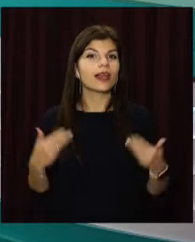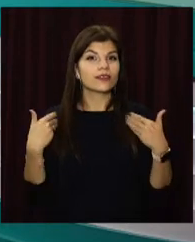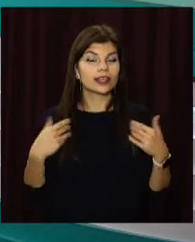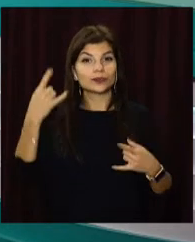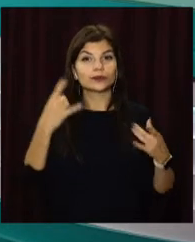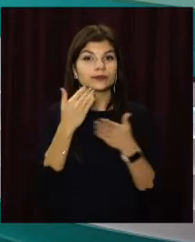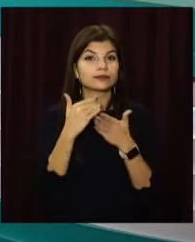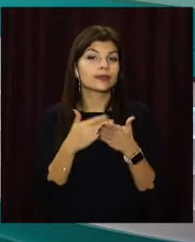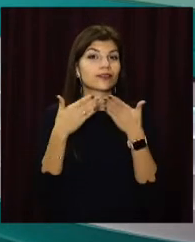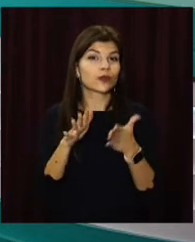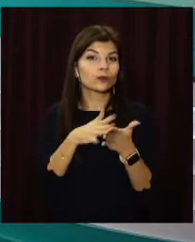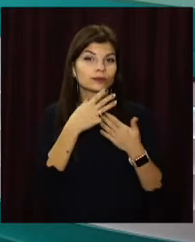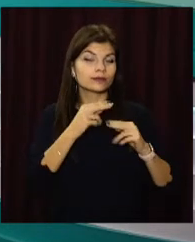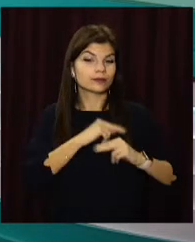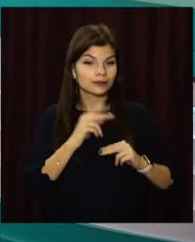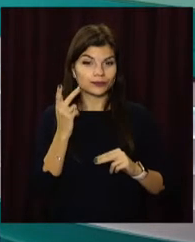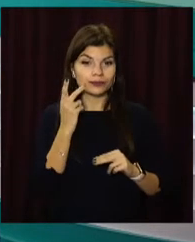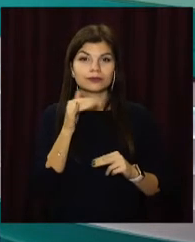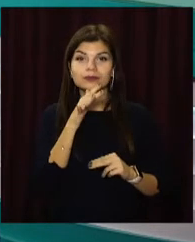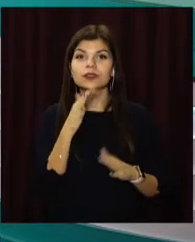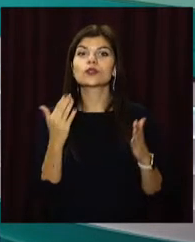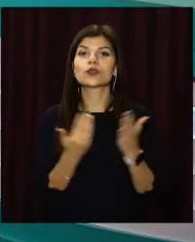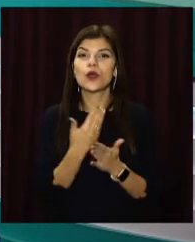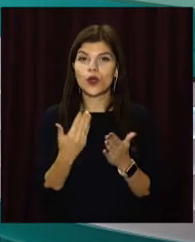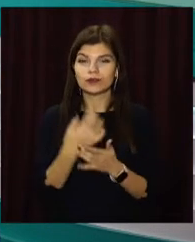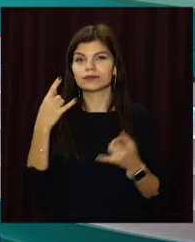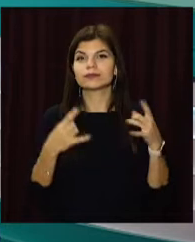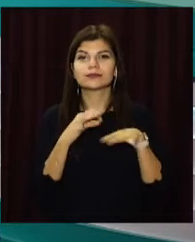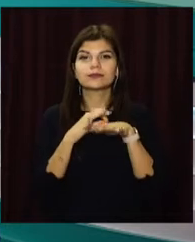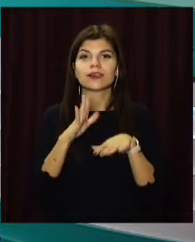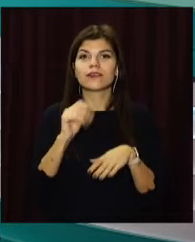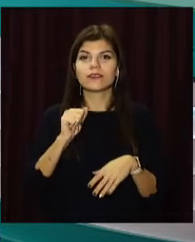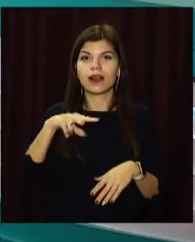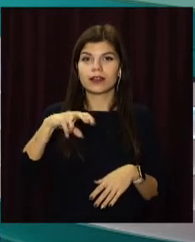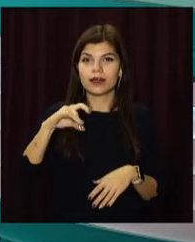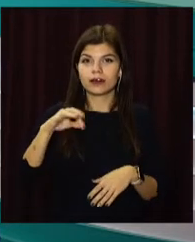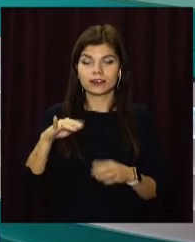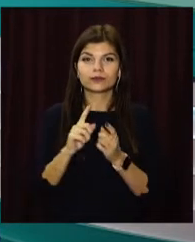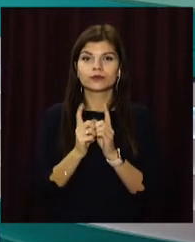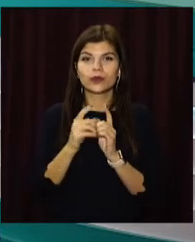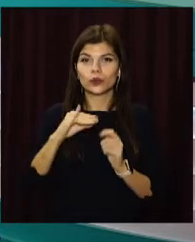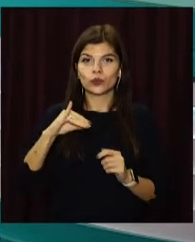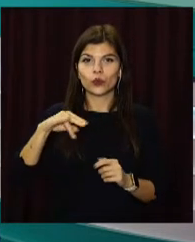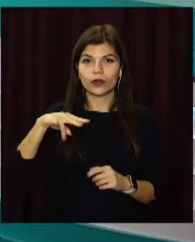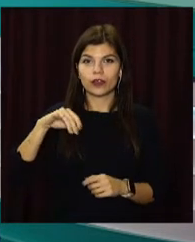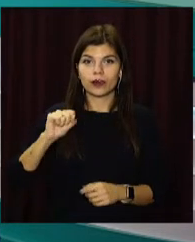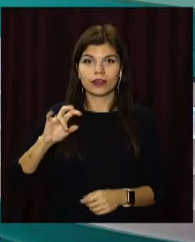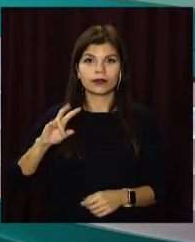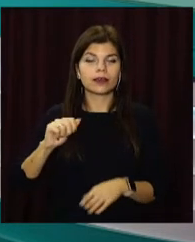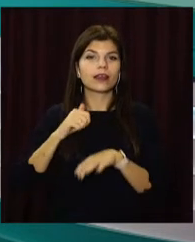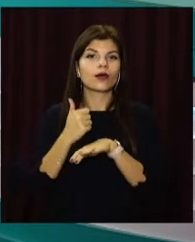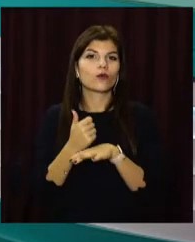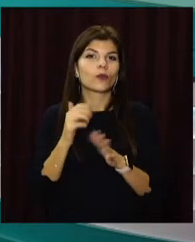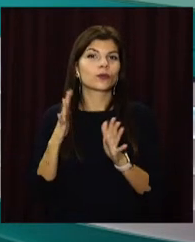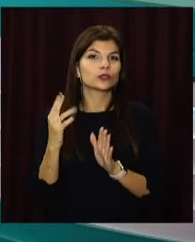Вітаю! Відкритий продовжує свою роботу. Як завжди, о цій порі новини. Для вас працюють Валерія Майна та сурдоперекладачка Юліана Пуговкіна. І про